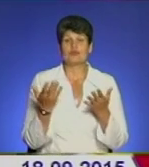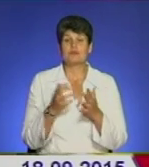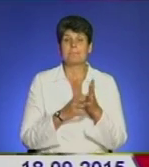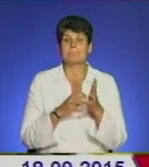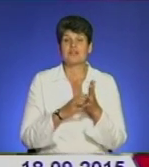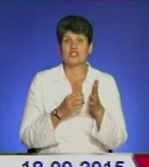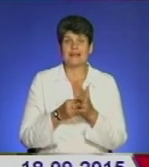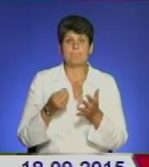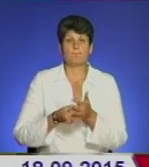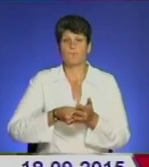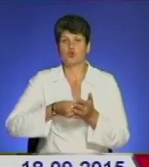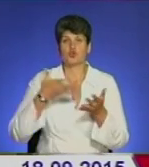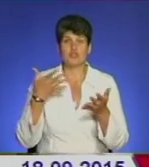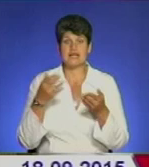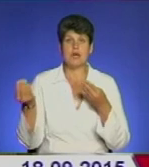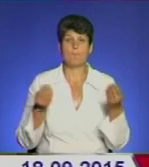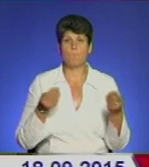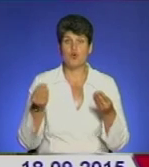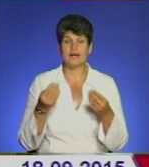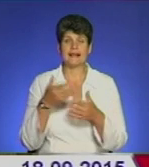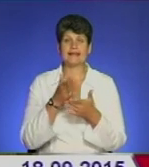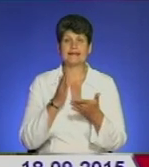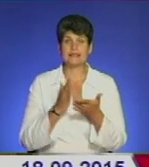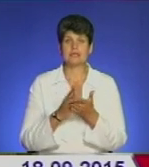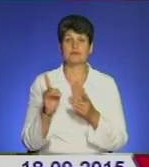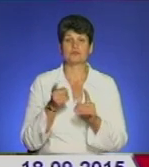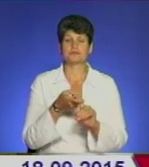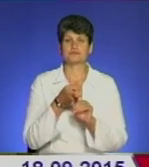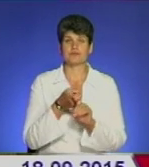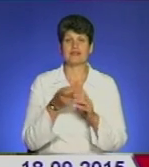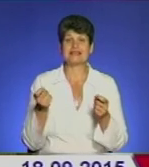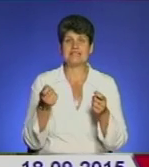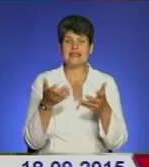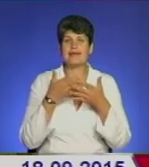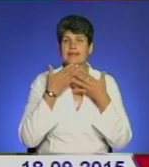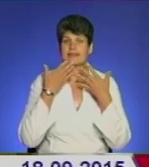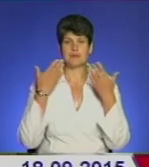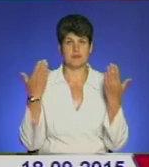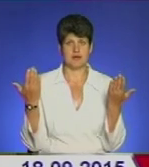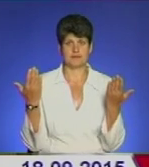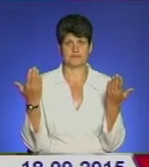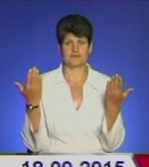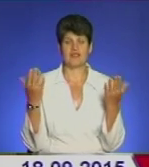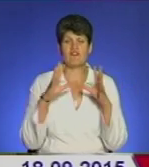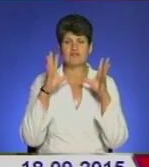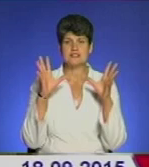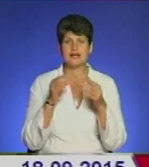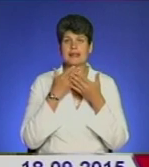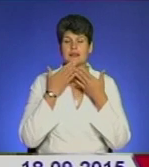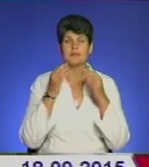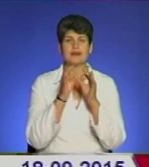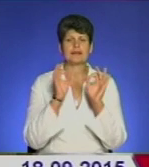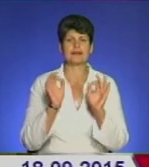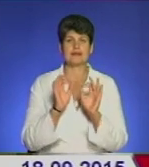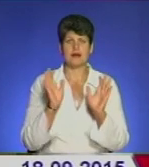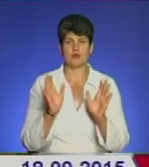для подорожання муки, хлібу, що стосується до зерна, немає. Ми взагалі не маємо ніякої, не те,